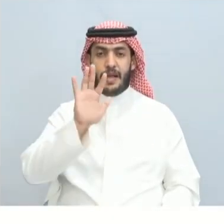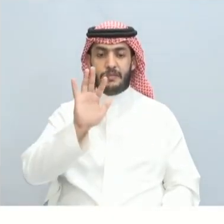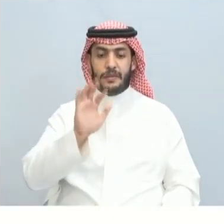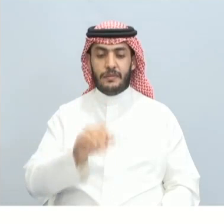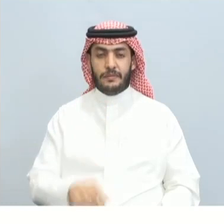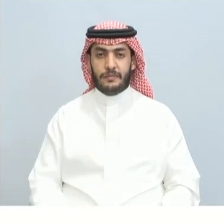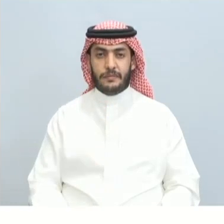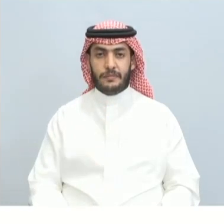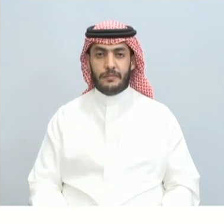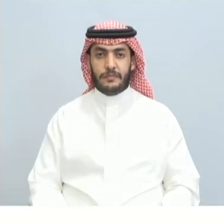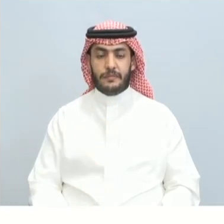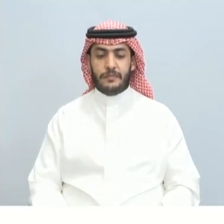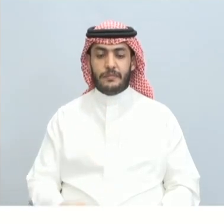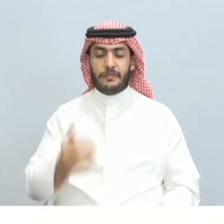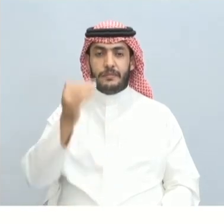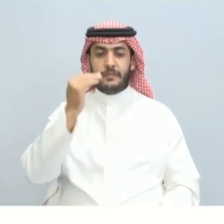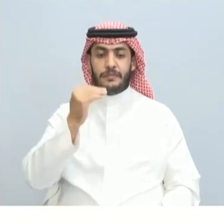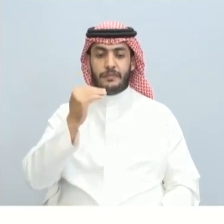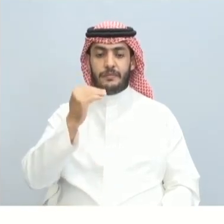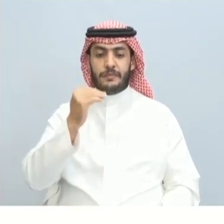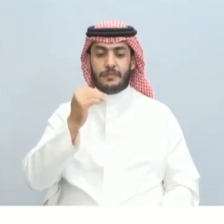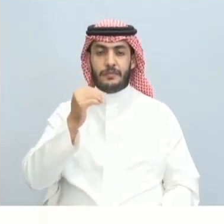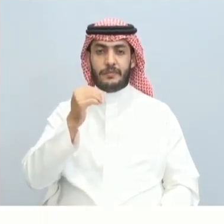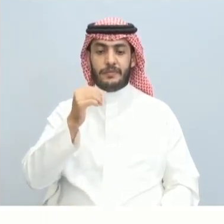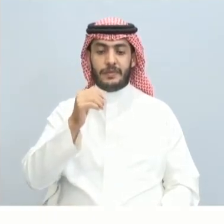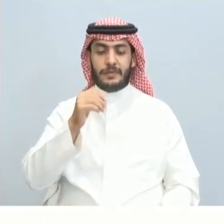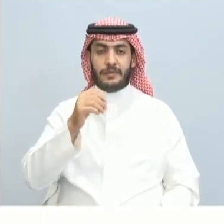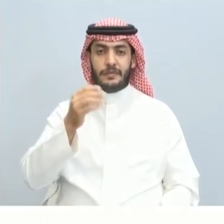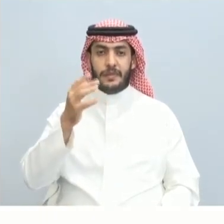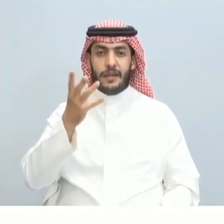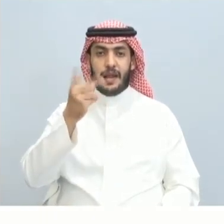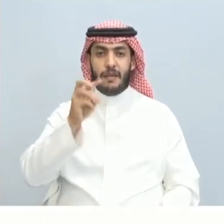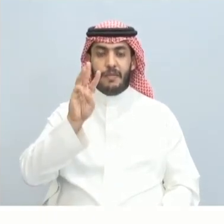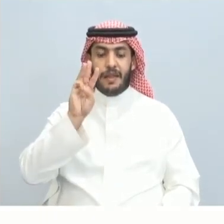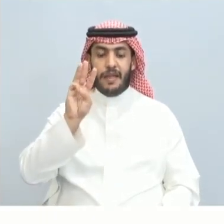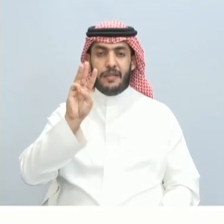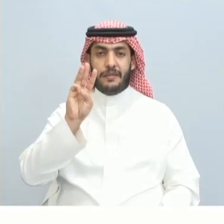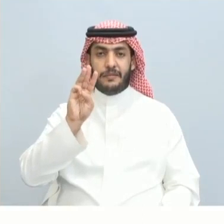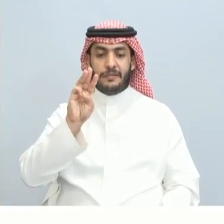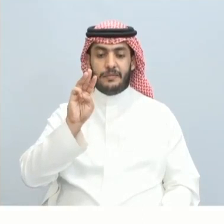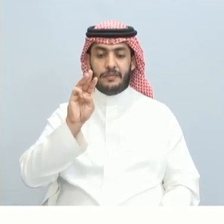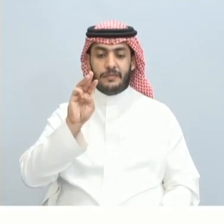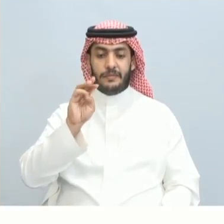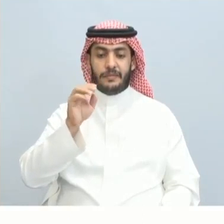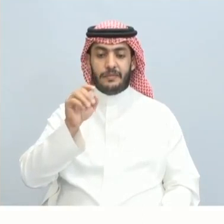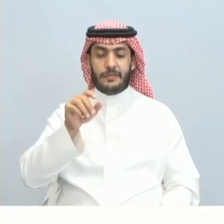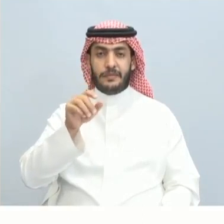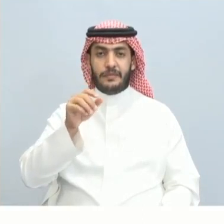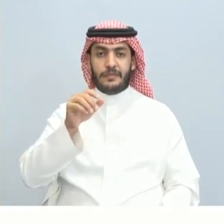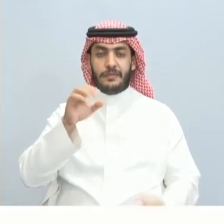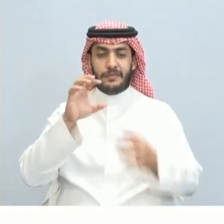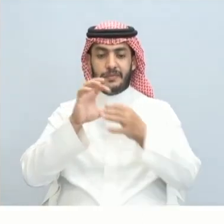خمسه الان لدينا من قيم سين العدد ثلاثه وهنا في